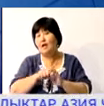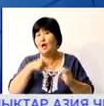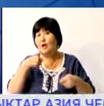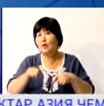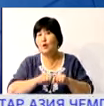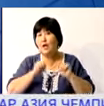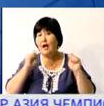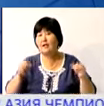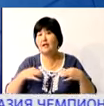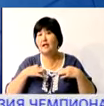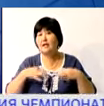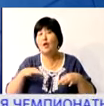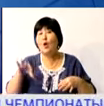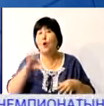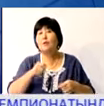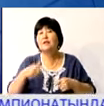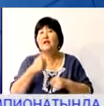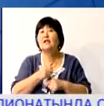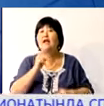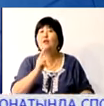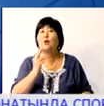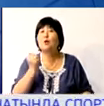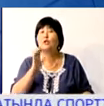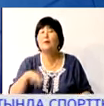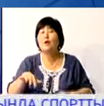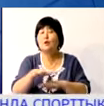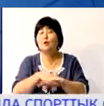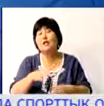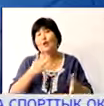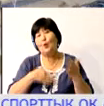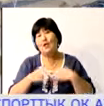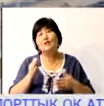ашылу салтанатына облыс әкімі Қырымбек Көшербаев барып тұрғындардың қуанышымен бөлісті.